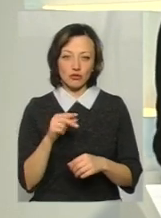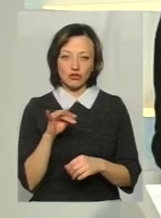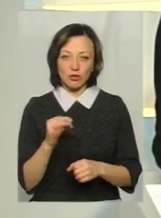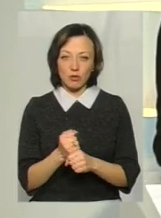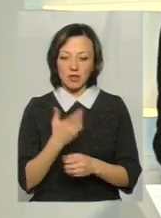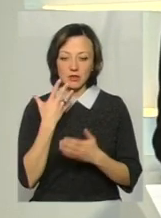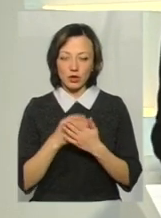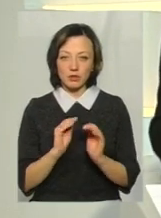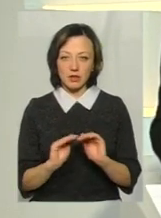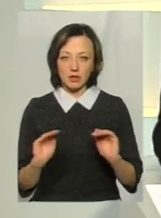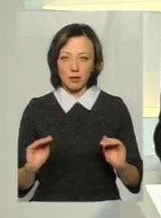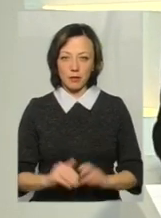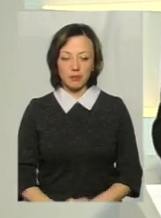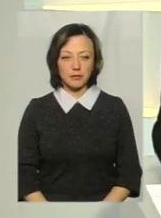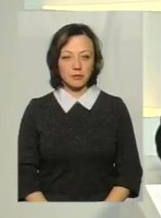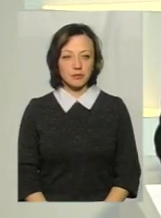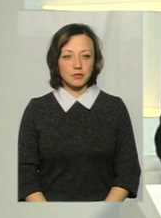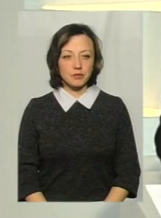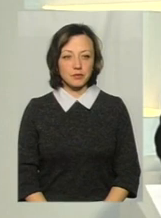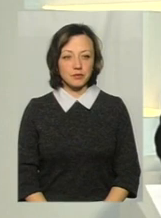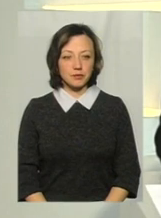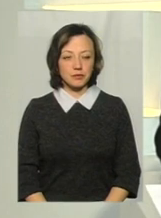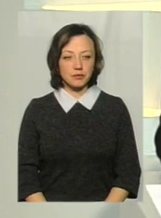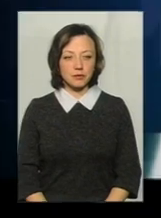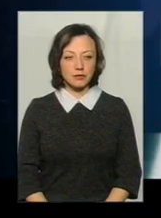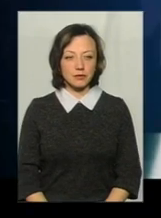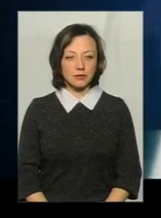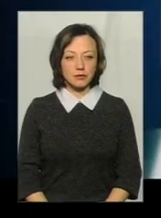робили своїм дітям. Власне, почуємо думку хмельничан.